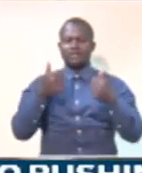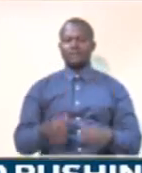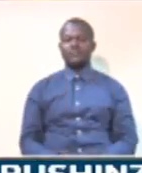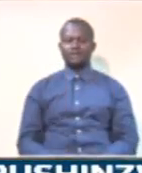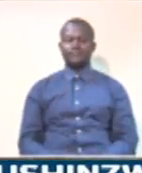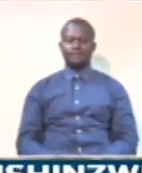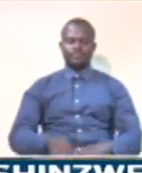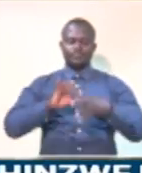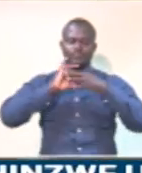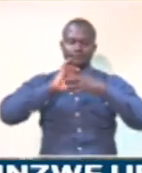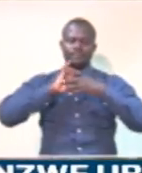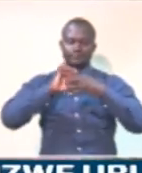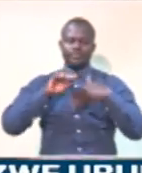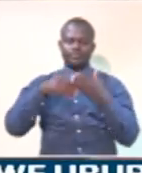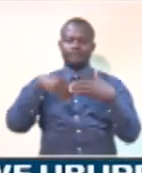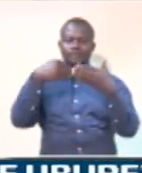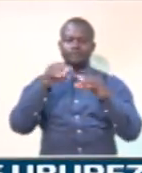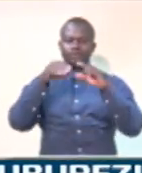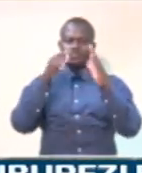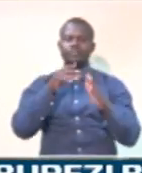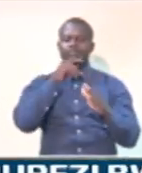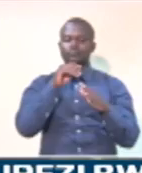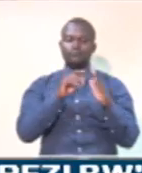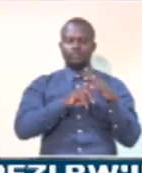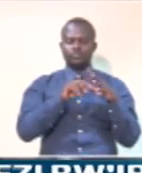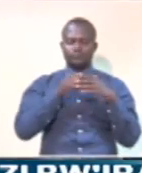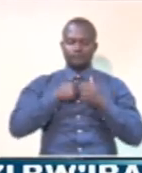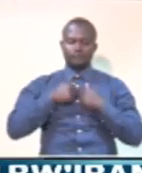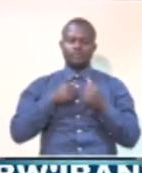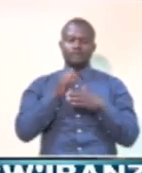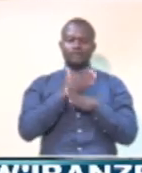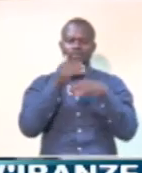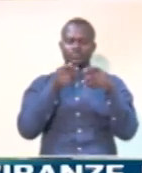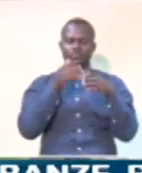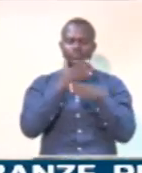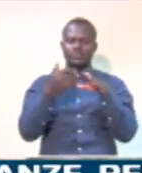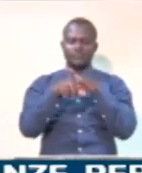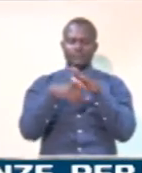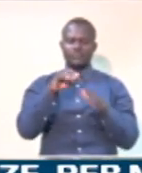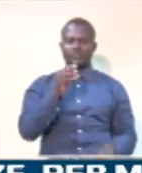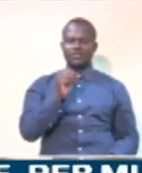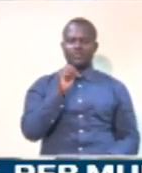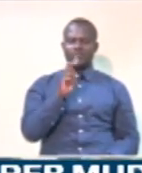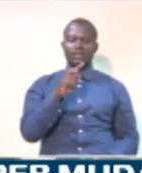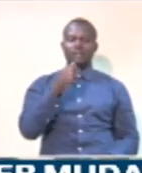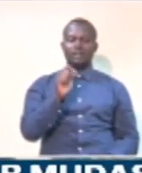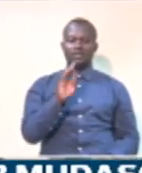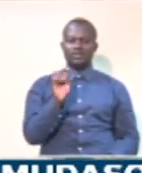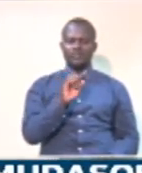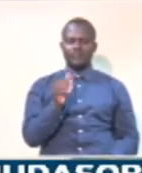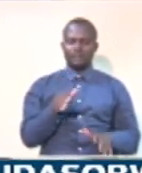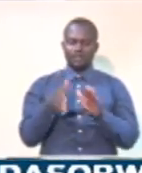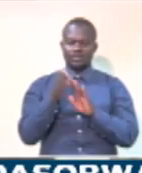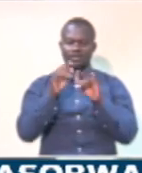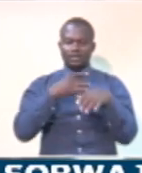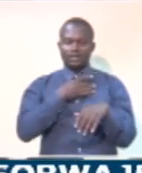ngubu ubufatanye ndetse no guha ubufasha abanyekongo bahungiye mu Rwanda Minisitiri w'ubutegetsi bw'igihugu Jean Marie Vianney Gatabazi wahise